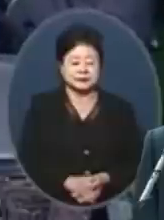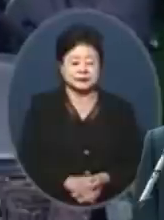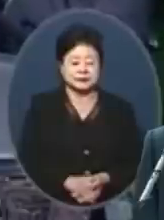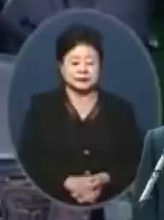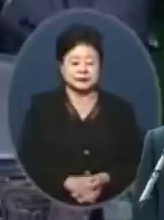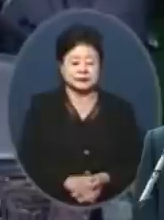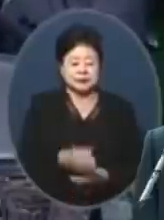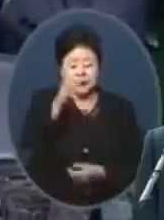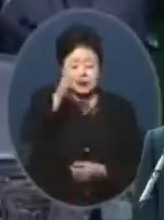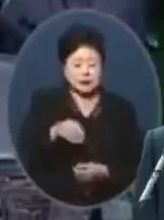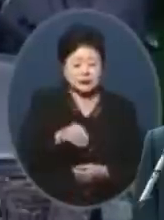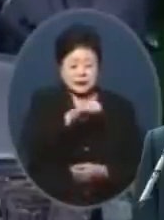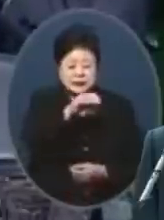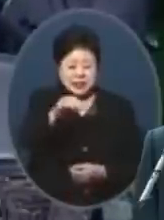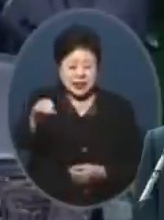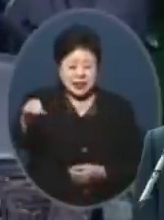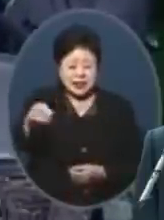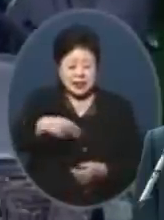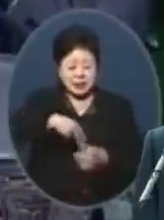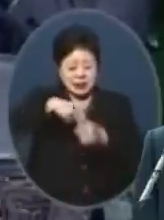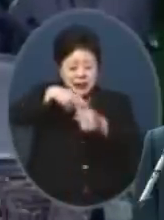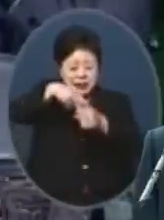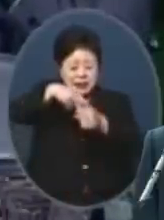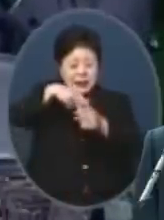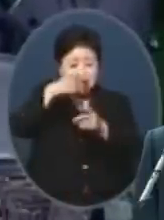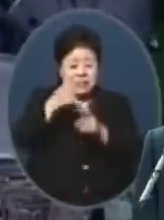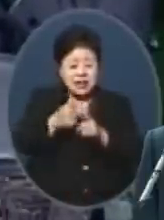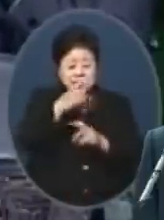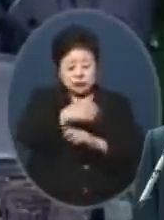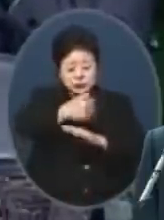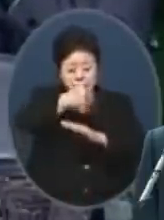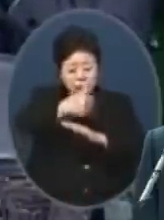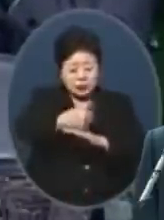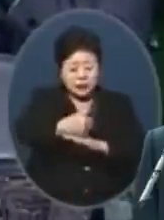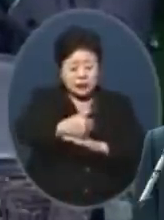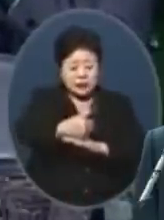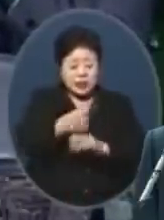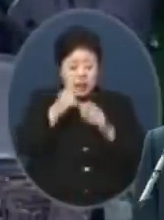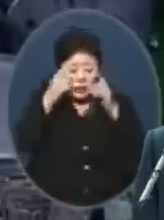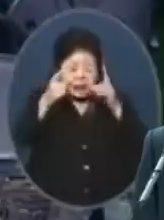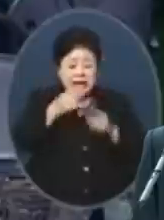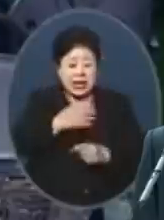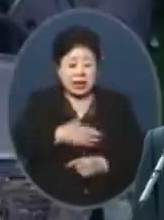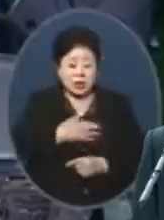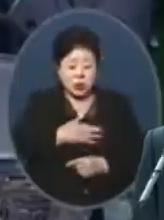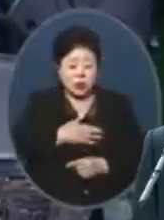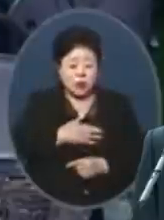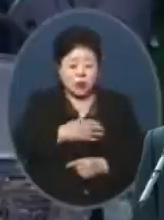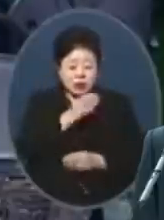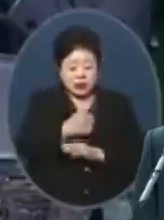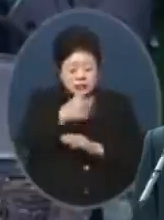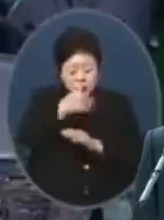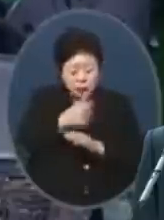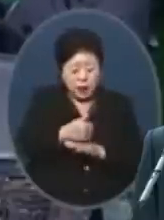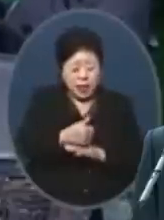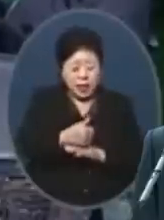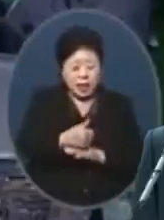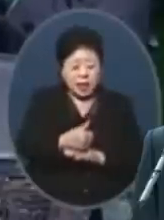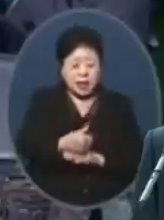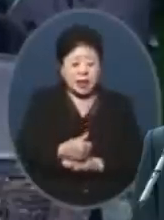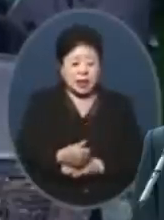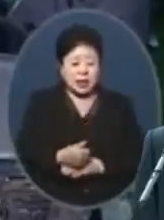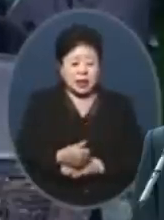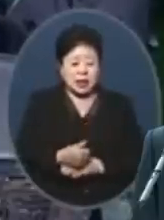life. 십자가에 매달린 예수 그리스도를 깨달아 알고 그리스도의